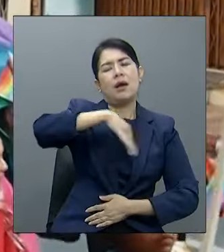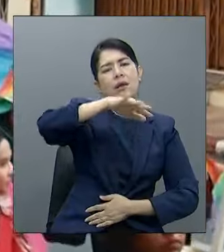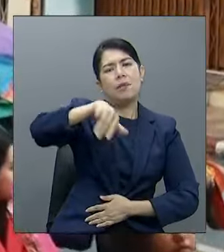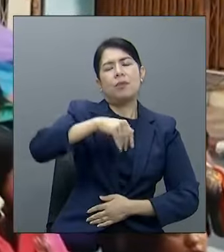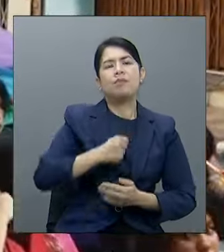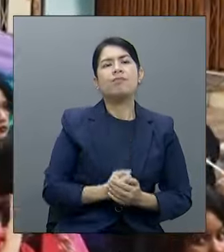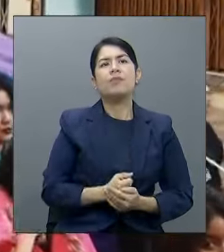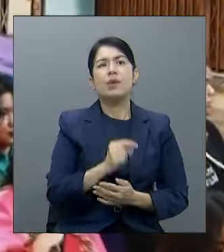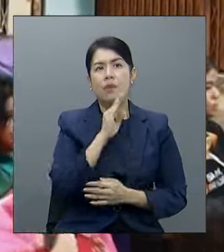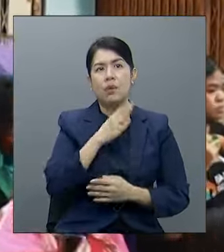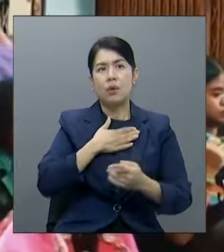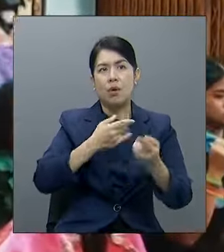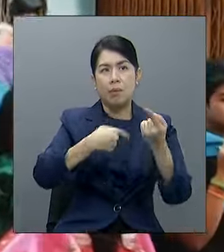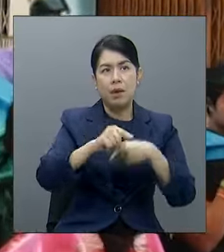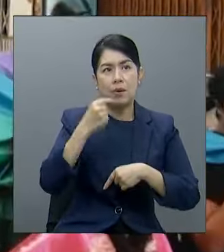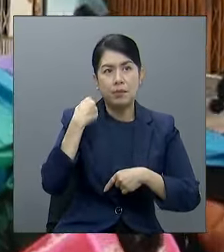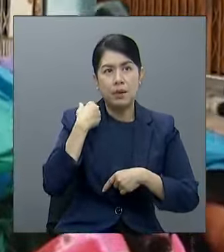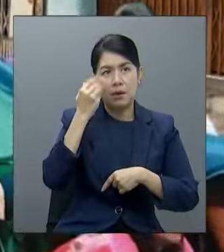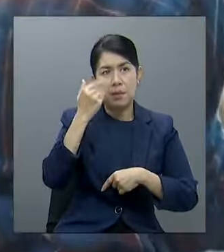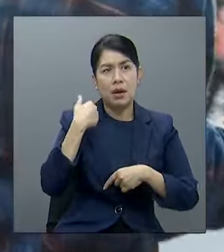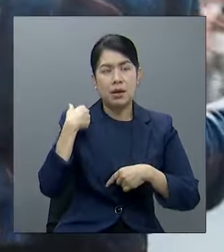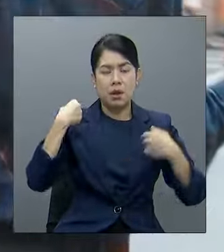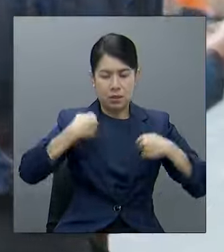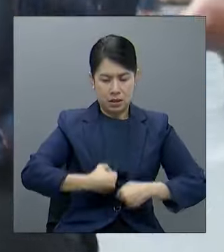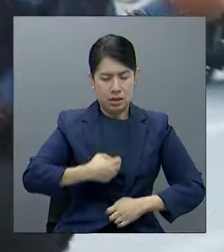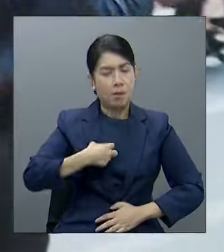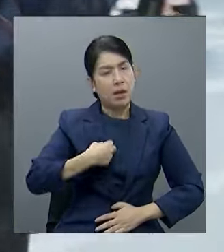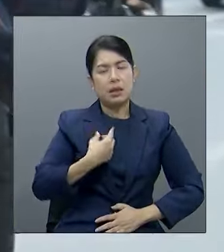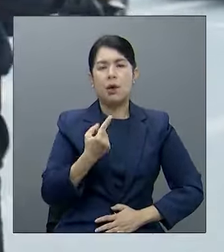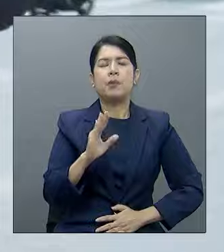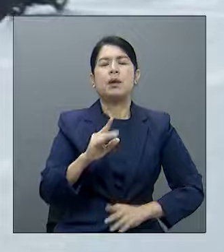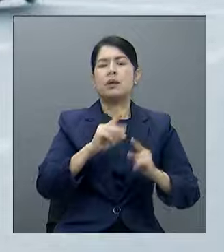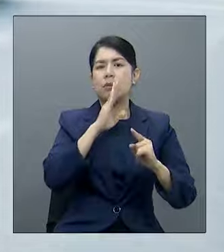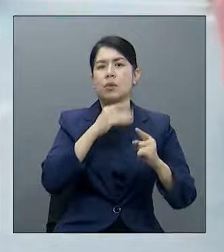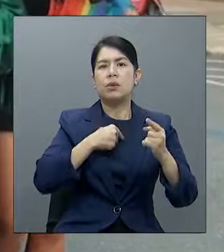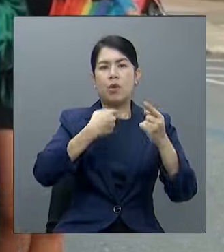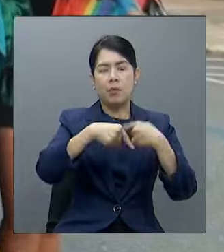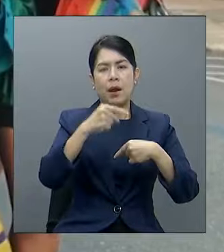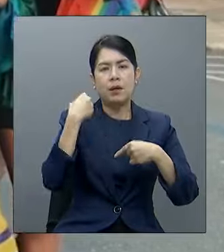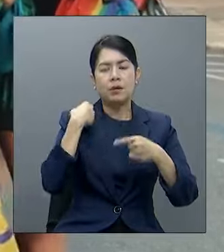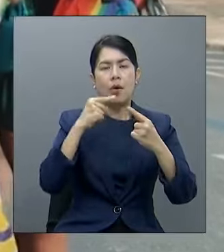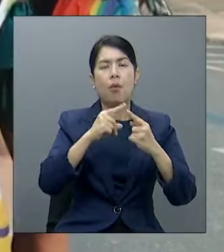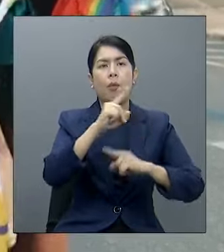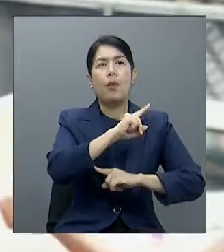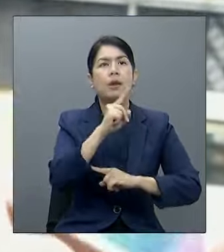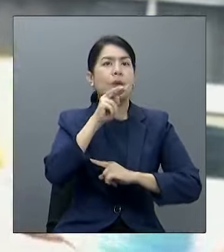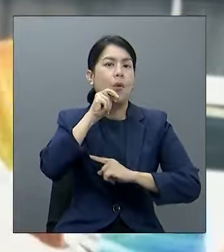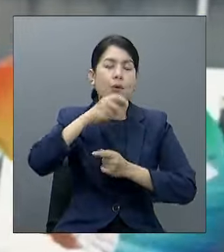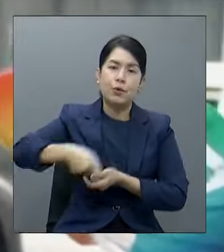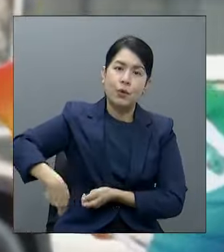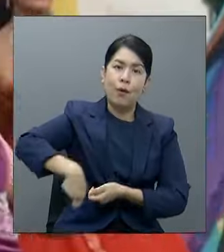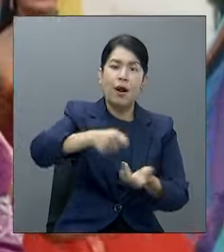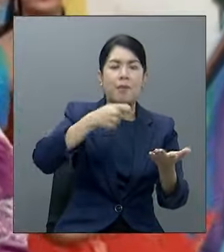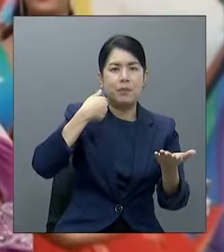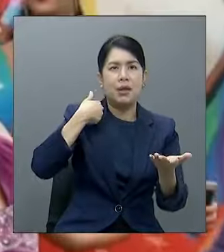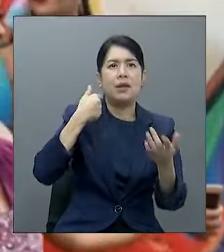ราะว่าเวลาเราไปเราไม่ได้ไปเพียงแค่เสื้อผ้าหน้าผมเหมือนเราจะไปร่วมมหาสงกรานต์นะคะที่เราจะไปร่วมเอาขบวนธง